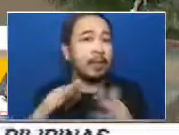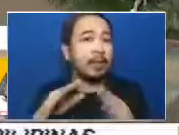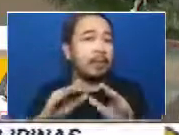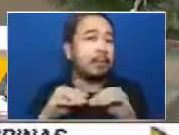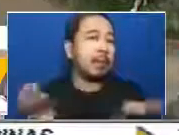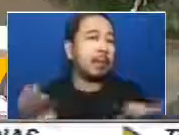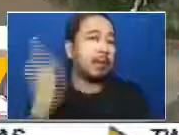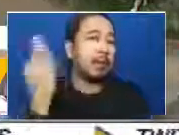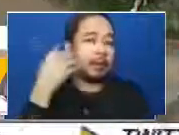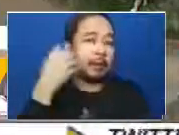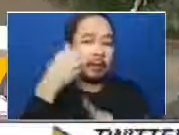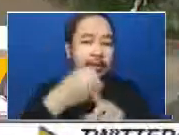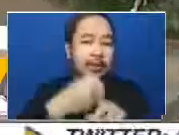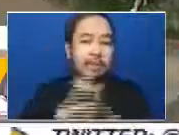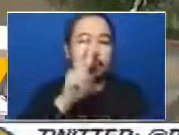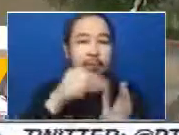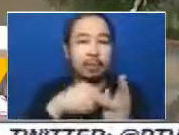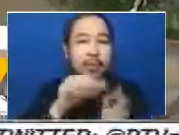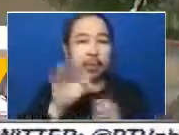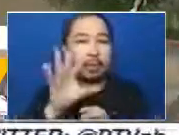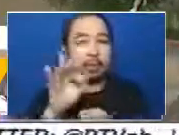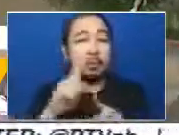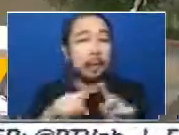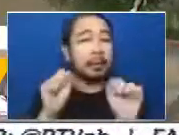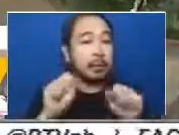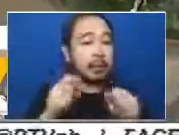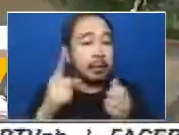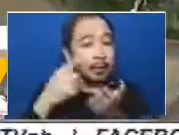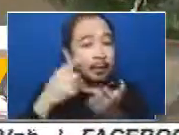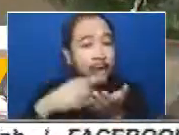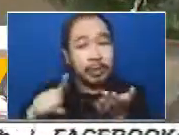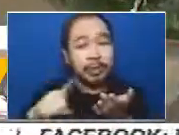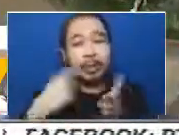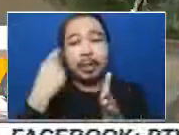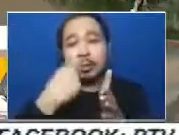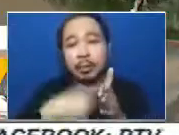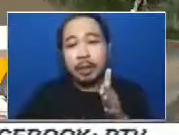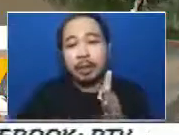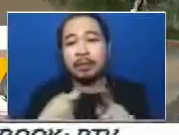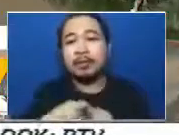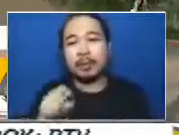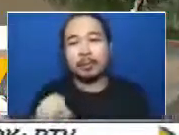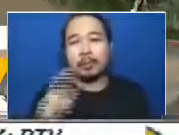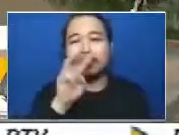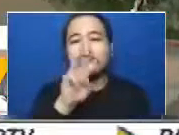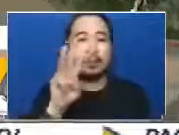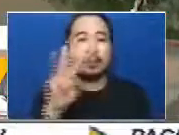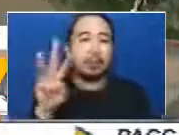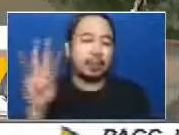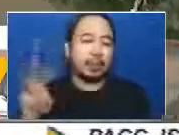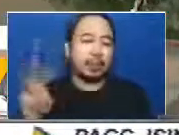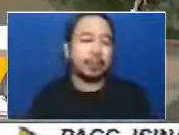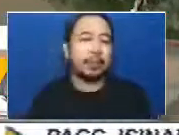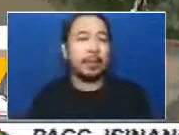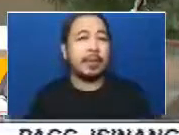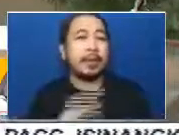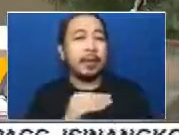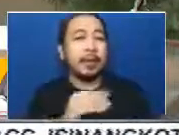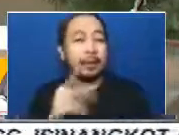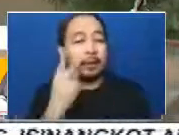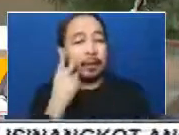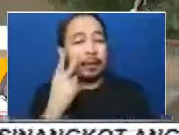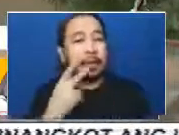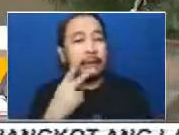distribution. Kaya ang encouragement natin sa consumers hanggat maaari, pati naman kasi groceries, bantay natin. Mm. So yung kung